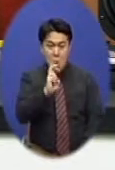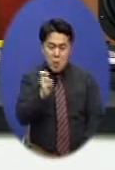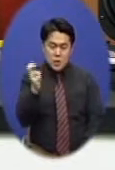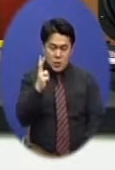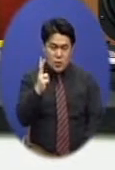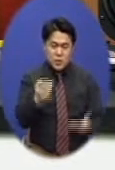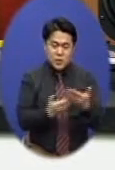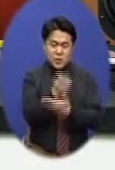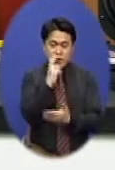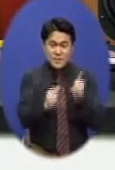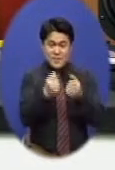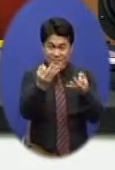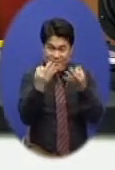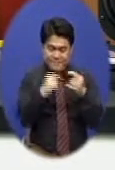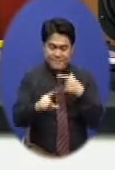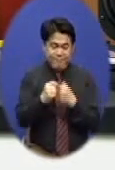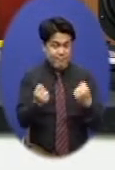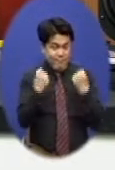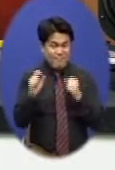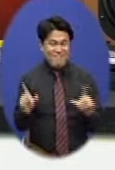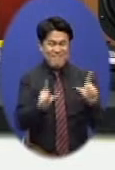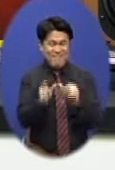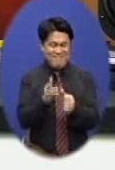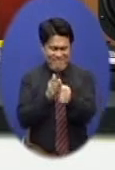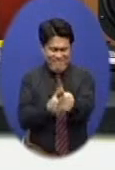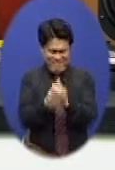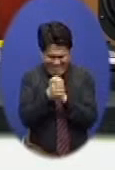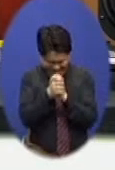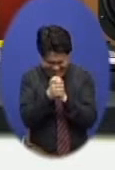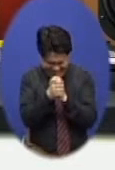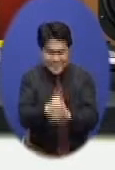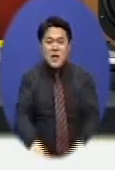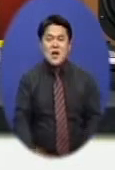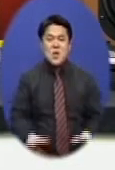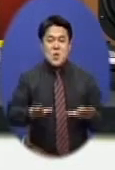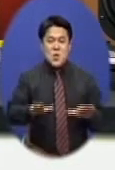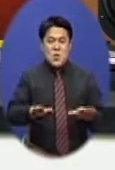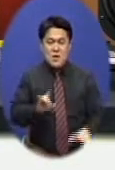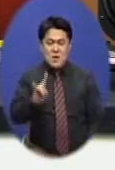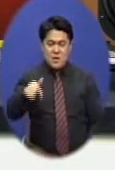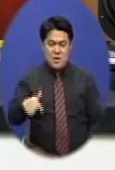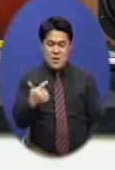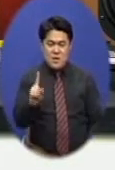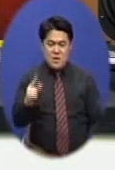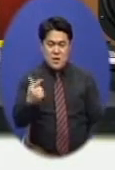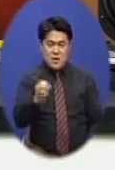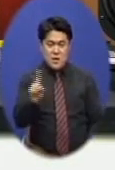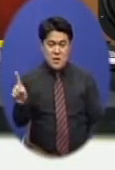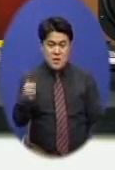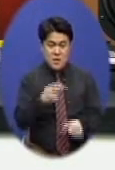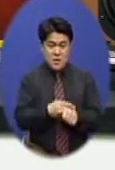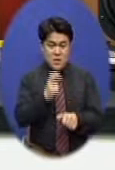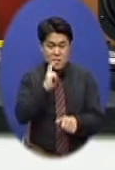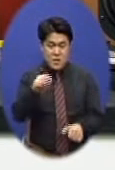저희 나눔 노래자랑과 함께 하시면서 더욱 건강해지시길 바랄게요. 네, 오늘 그 백나나 선생님의 금박땡기라는